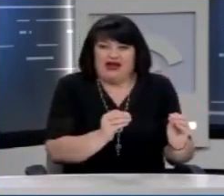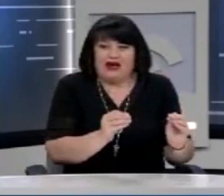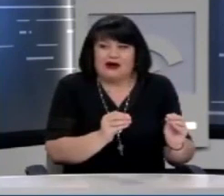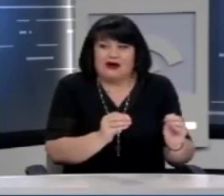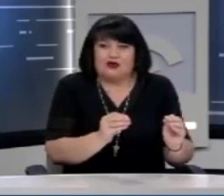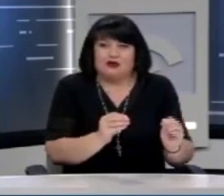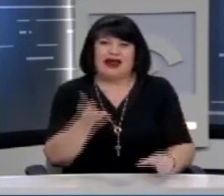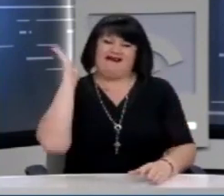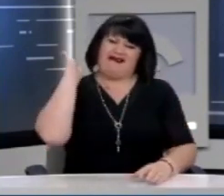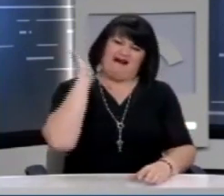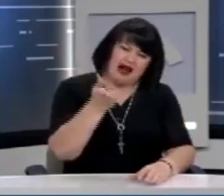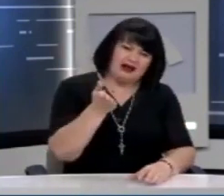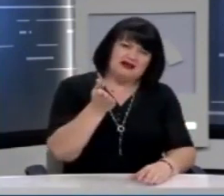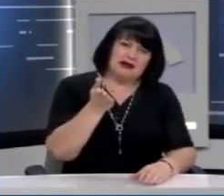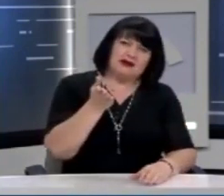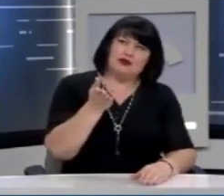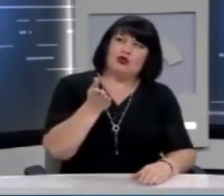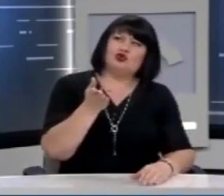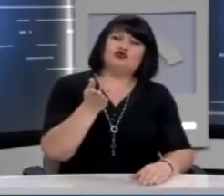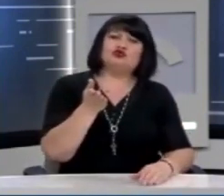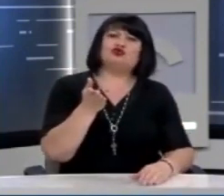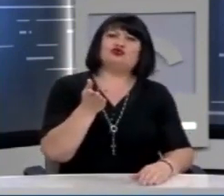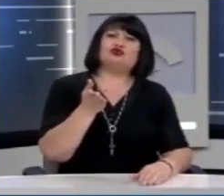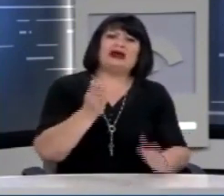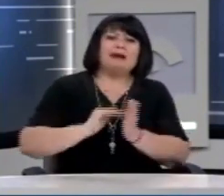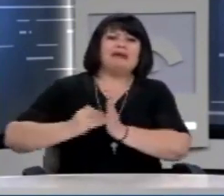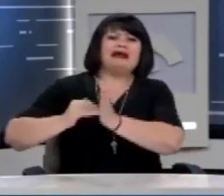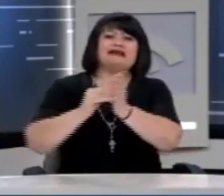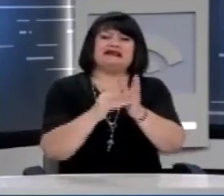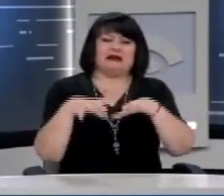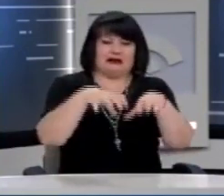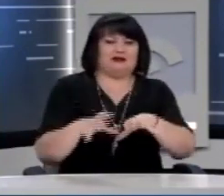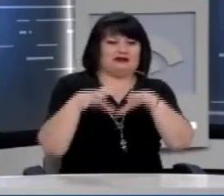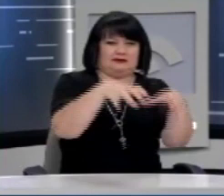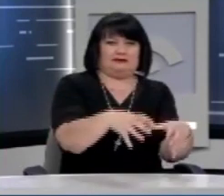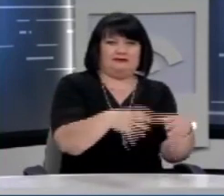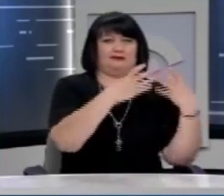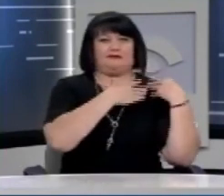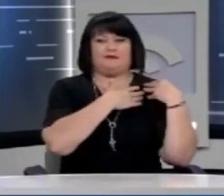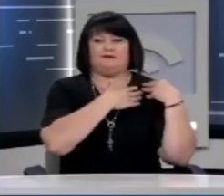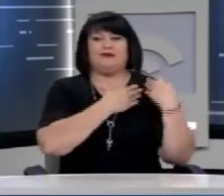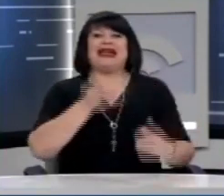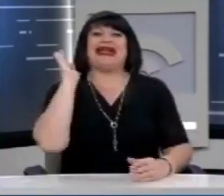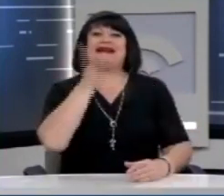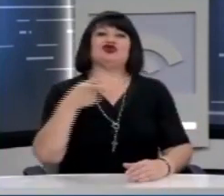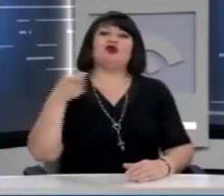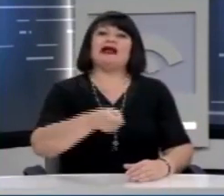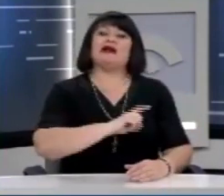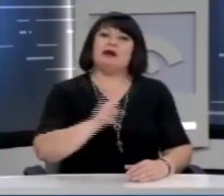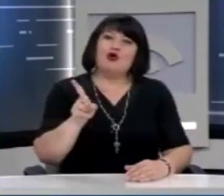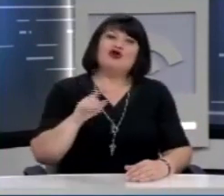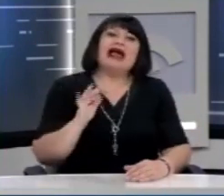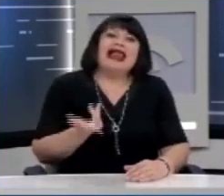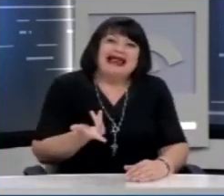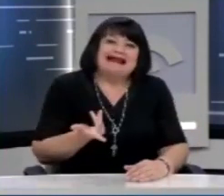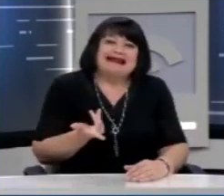στον κατασταλτικό μηχανισμό μια σειρά υπηρεσίες που δεν αφορούν την καταστολή του εγκλήματος, αλλά